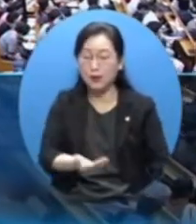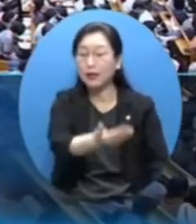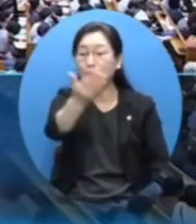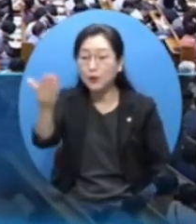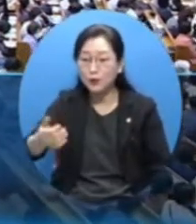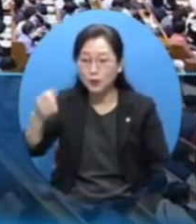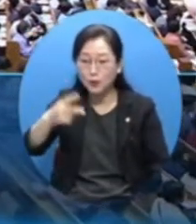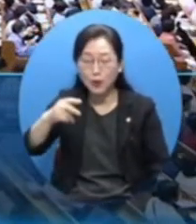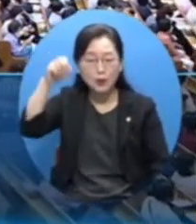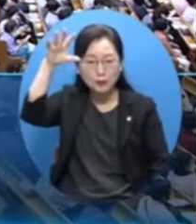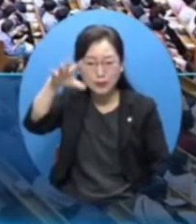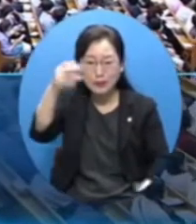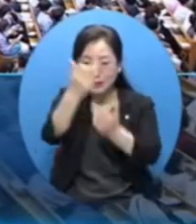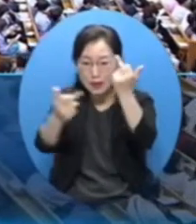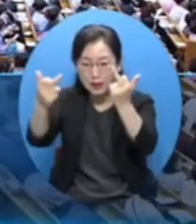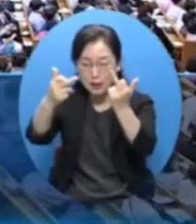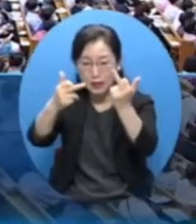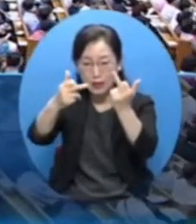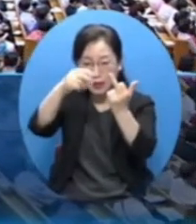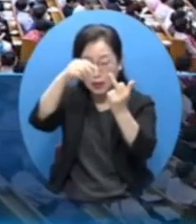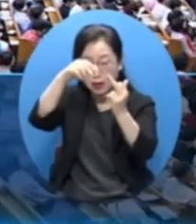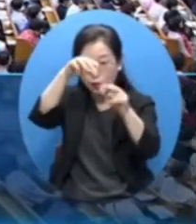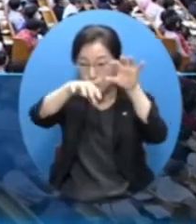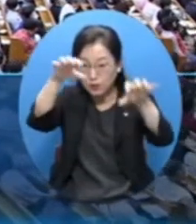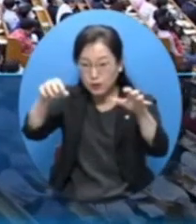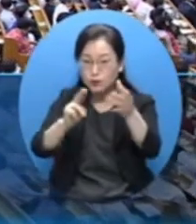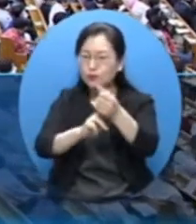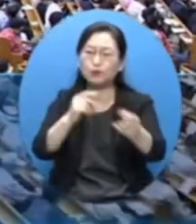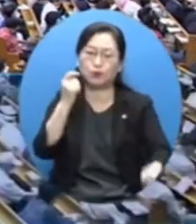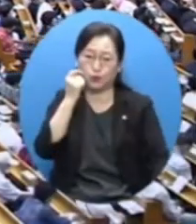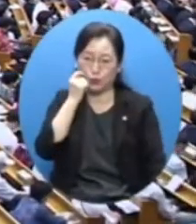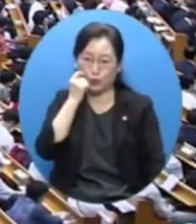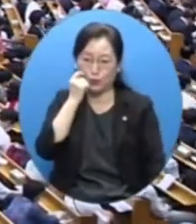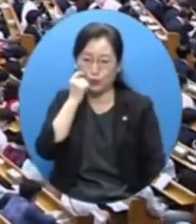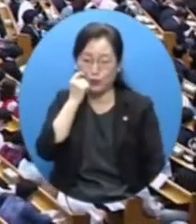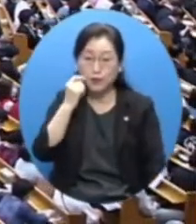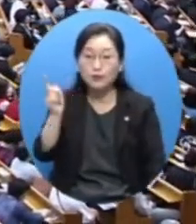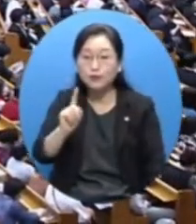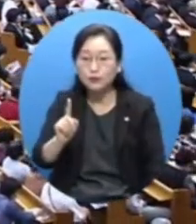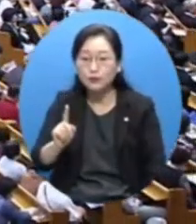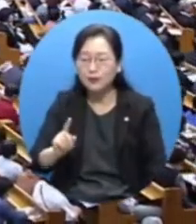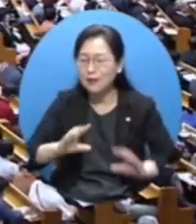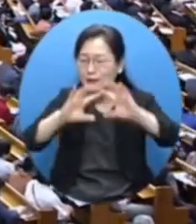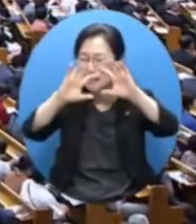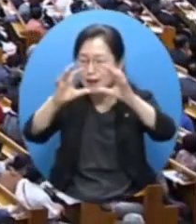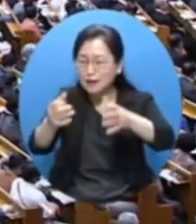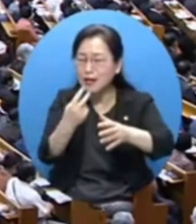동네가 숨겨지지 못할 것이요 주님 말씀대로 우리는 이상의 부패하고